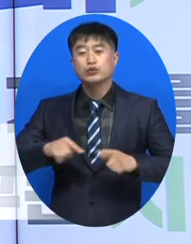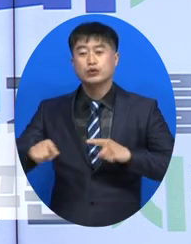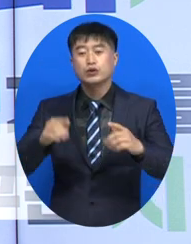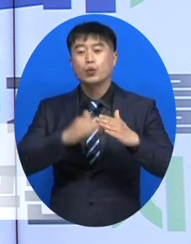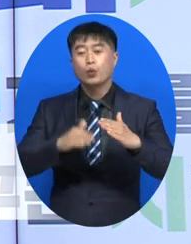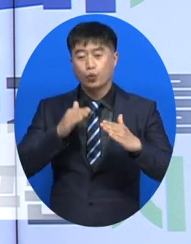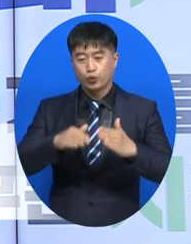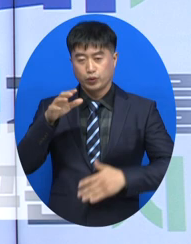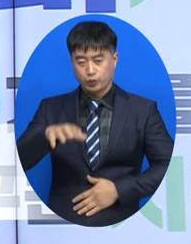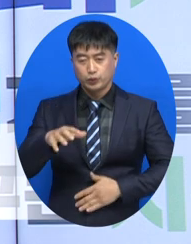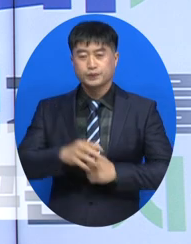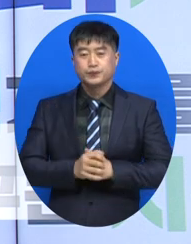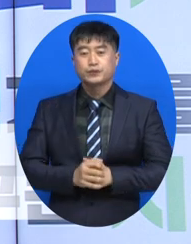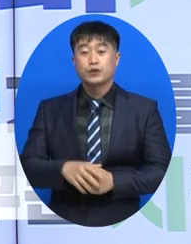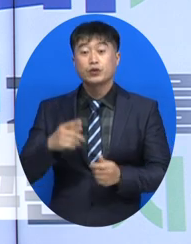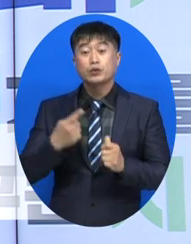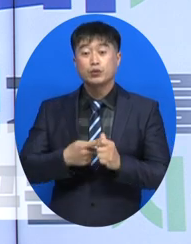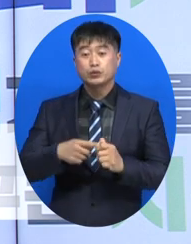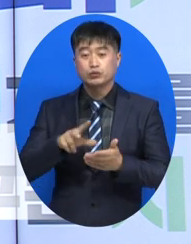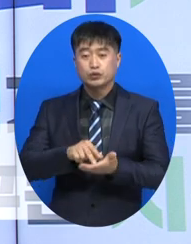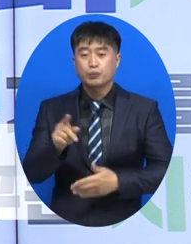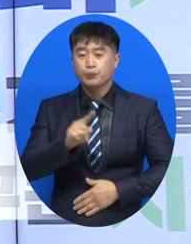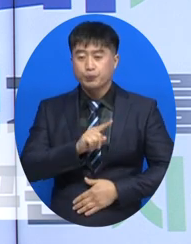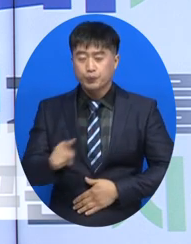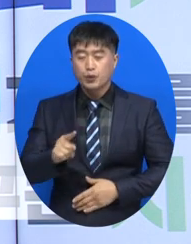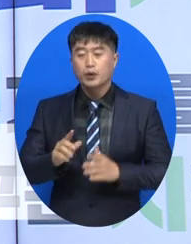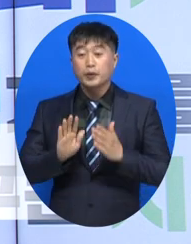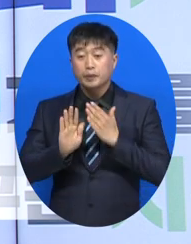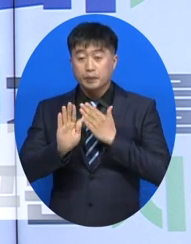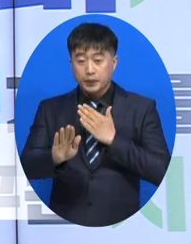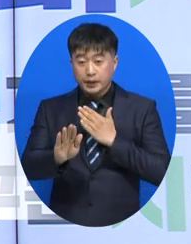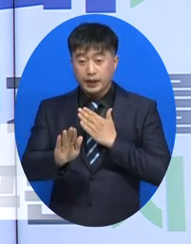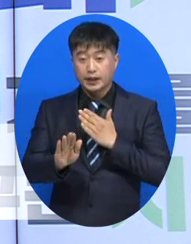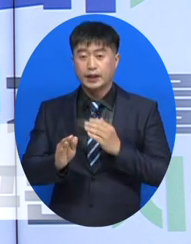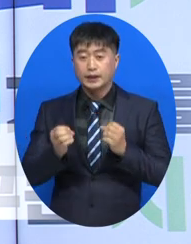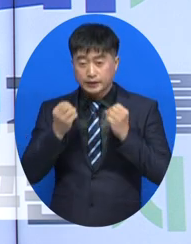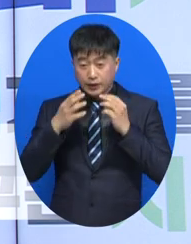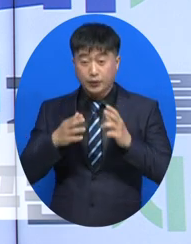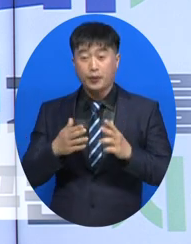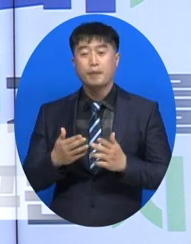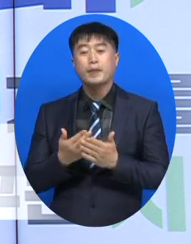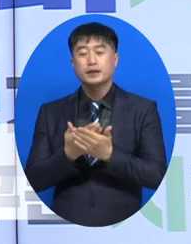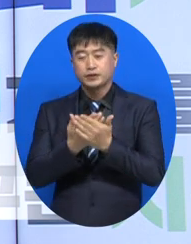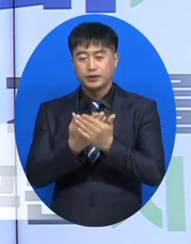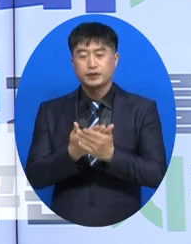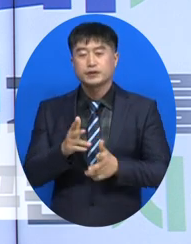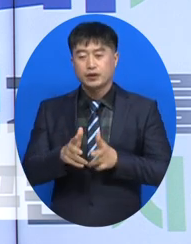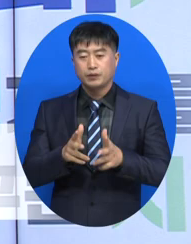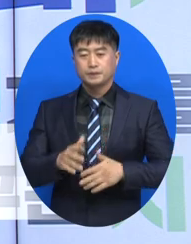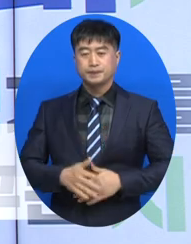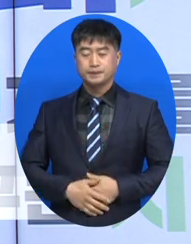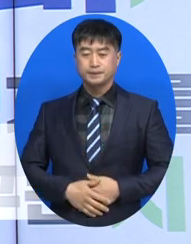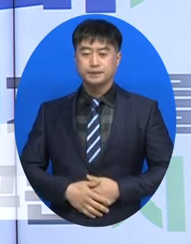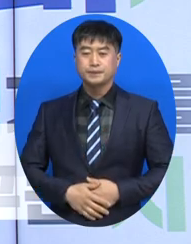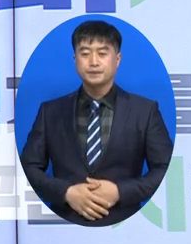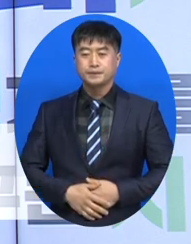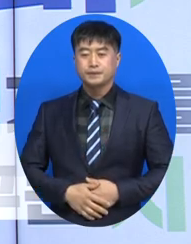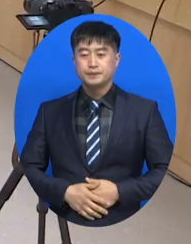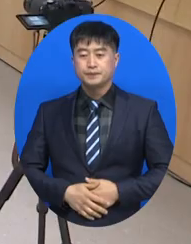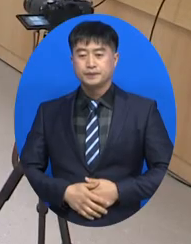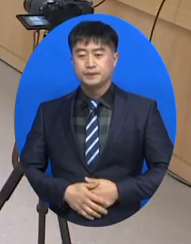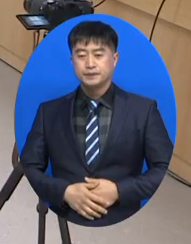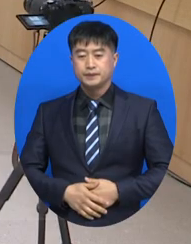자리를 만든 건데요 첫 번째 주제는 미래 신성장 산업입니다 자세한 내용 이슬비 기자가 전해드립니다